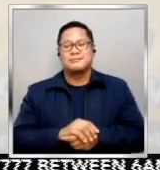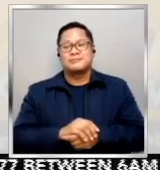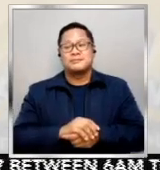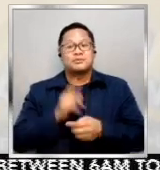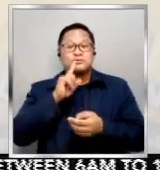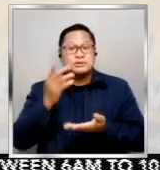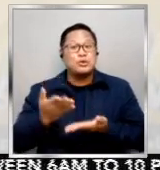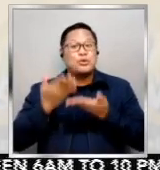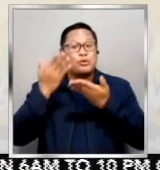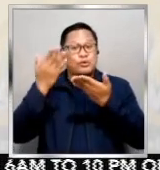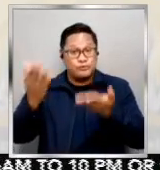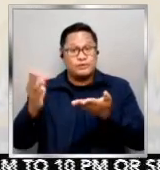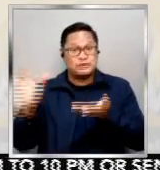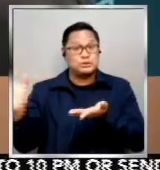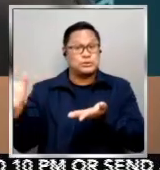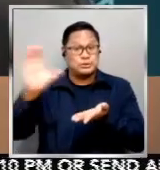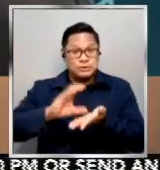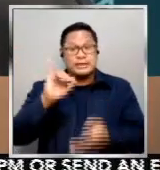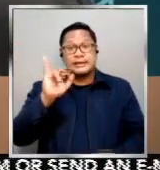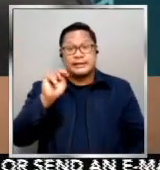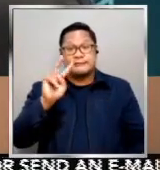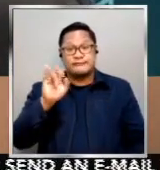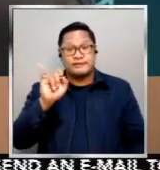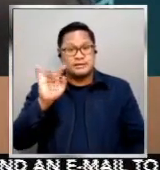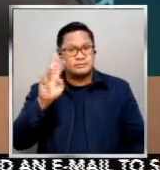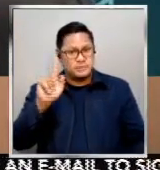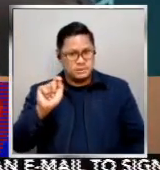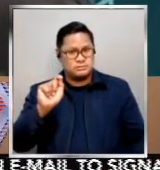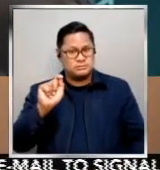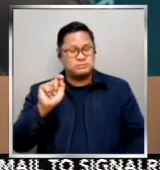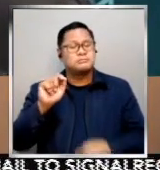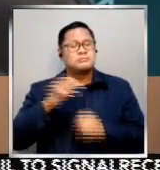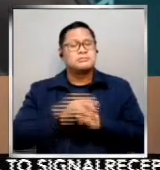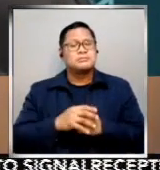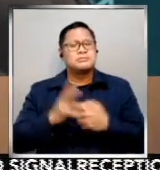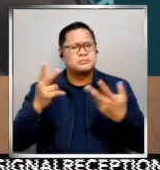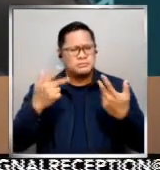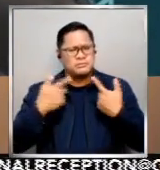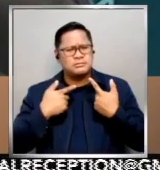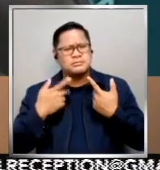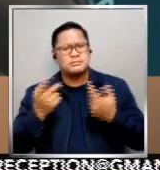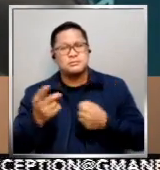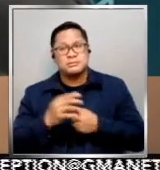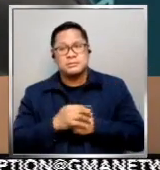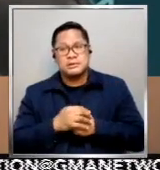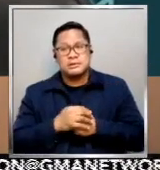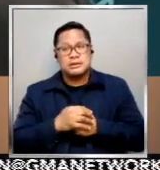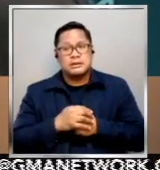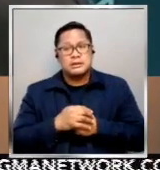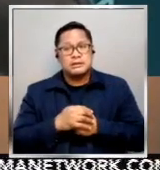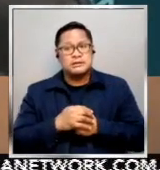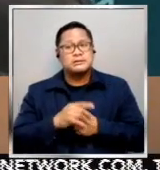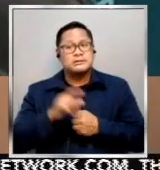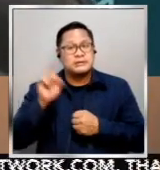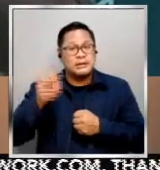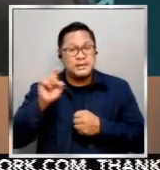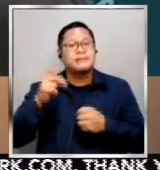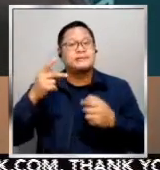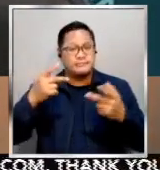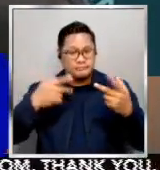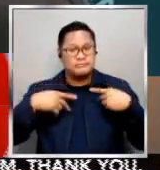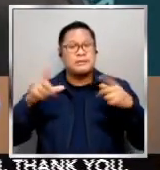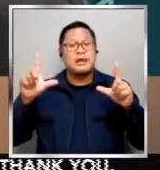investments ay isang regulated activity na kailangan ng permit o